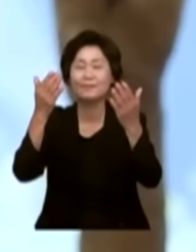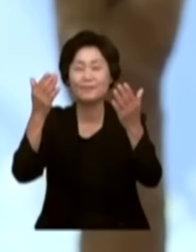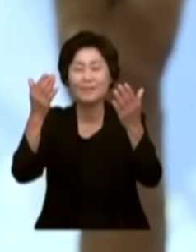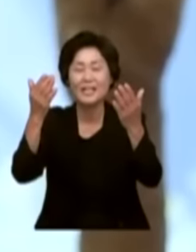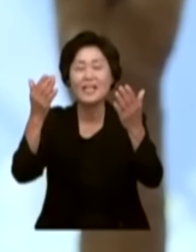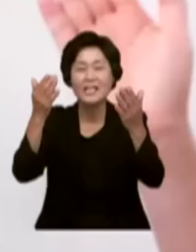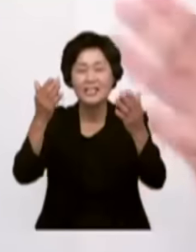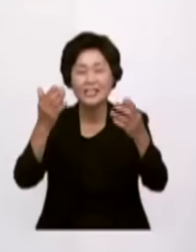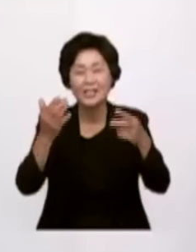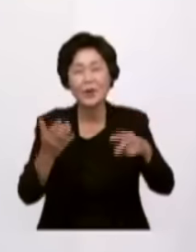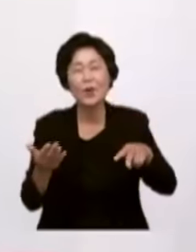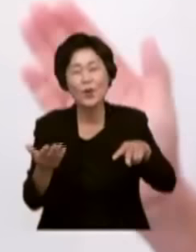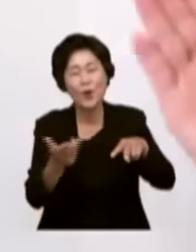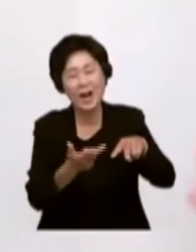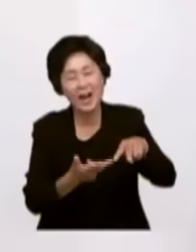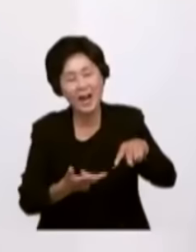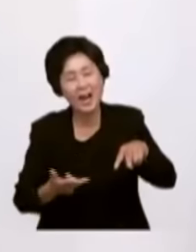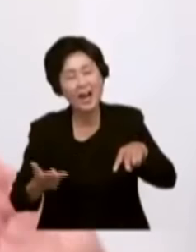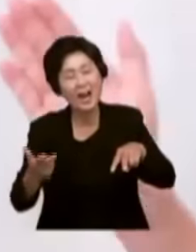감사하리라